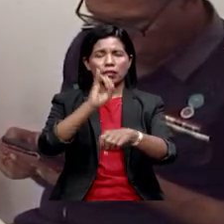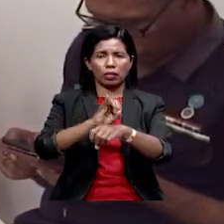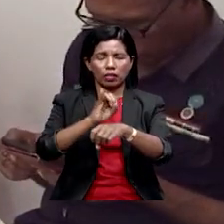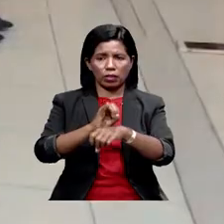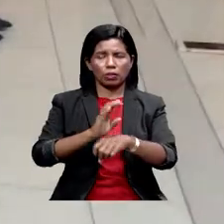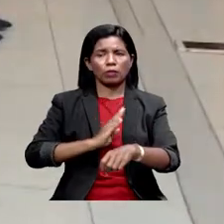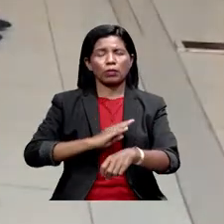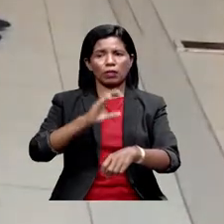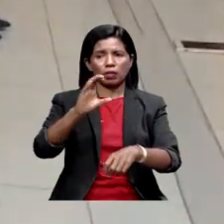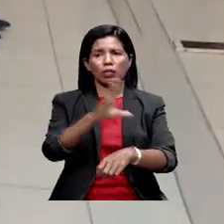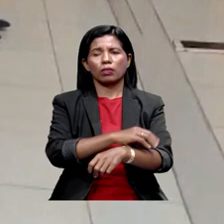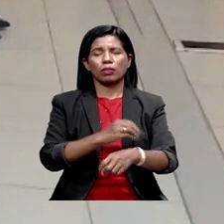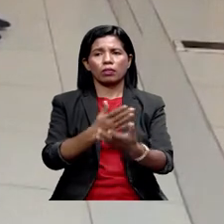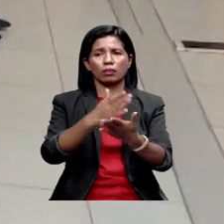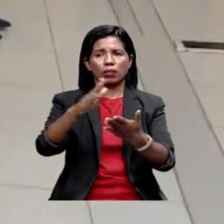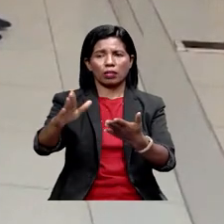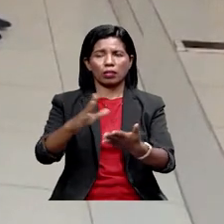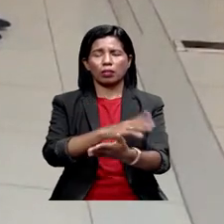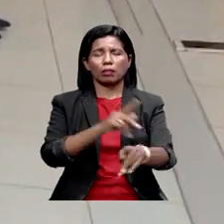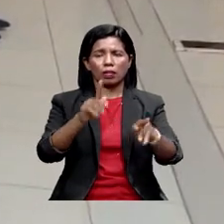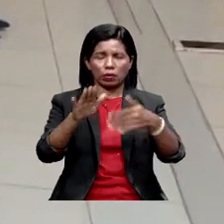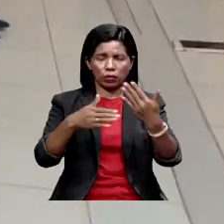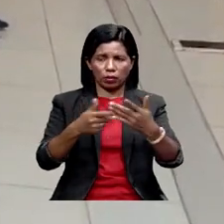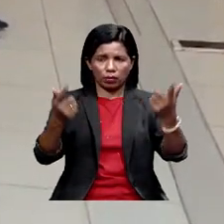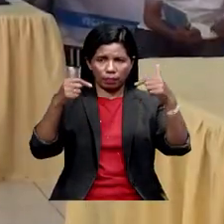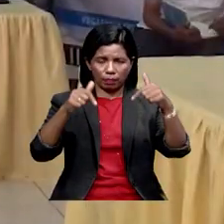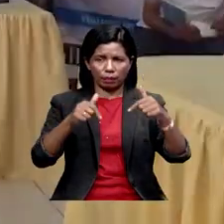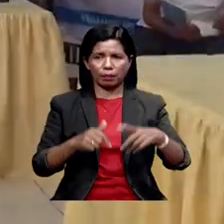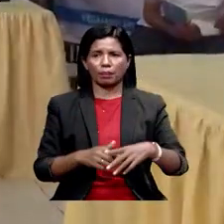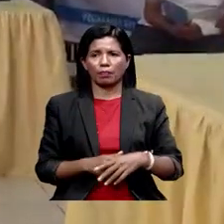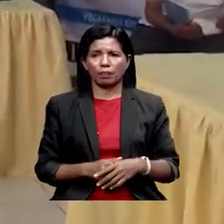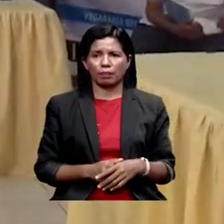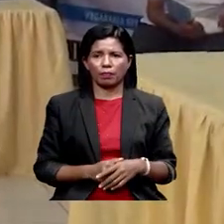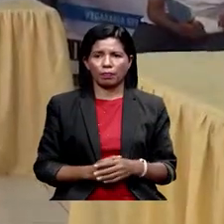diocese Baucau oli distribui kamijola ba peregrino sira. Feliciano Venancio Belo, ZMN.